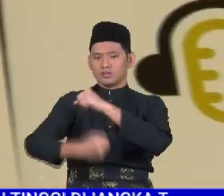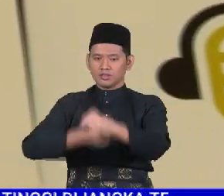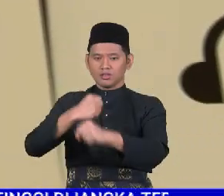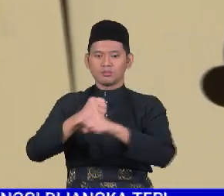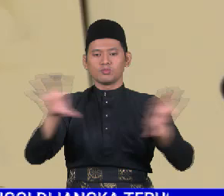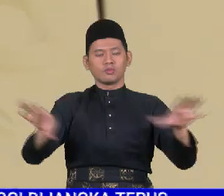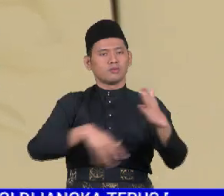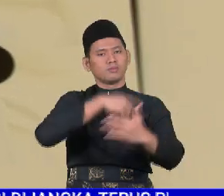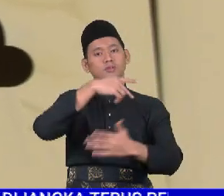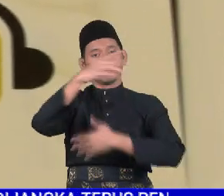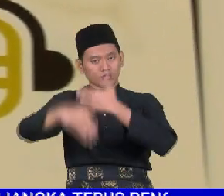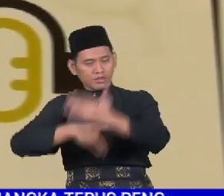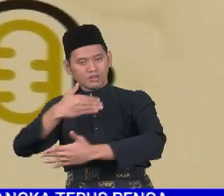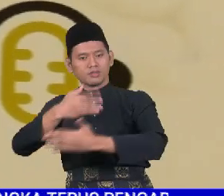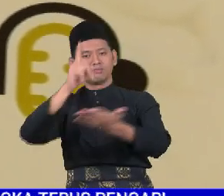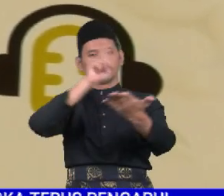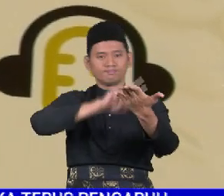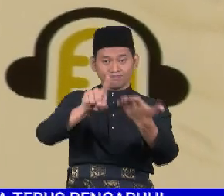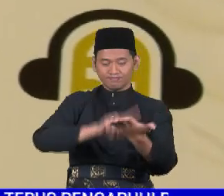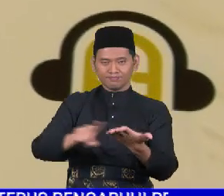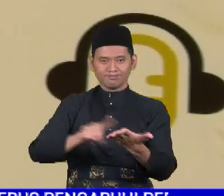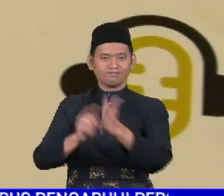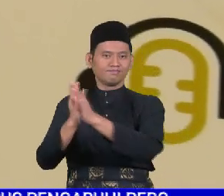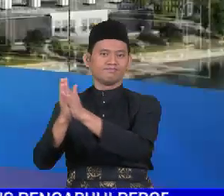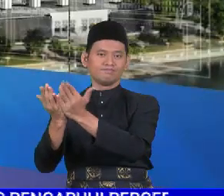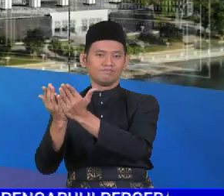bagi proses penilaian dan suntingan.